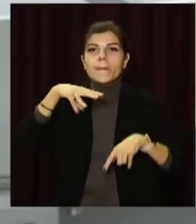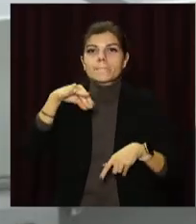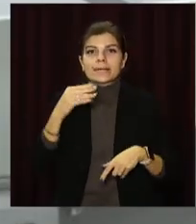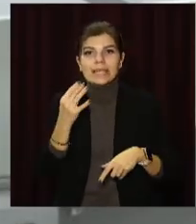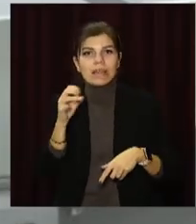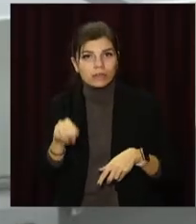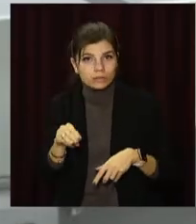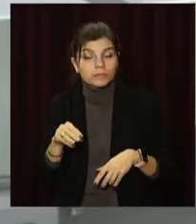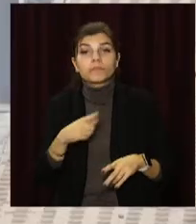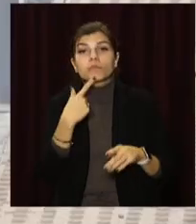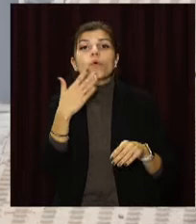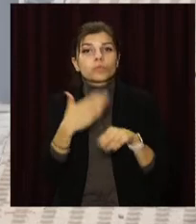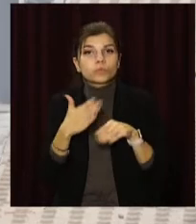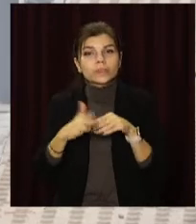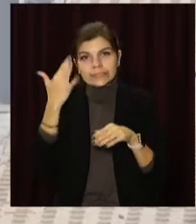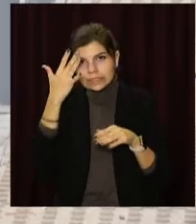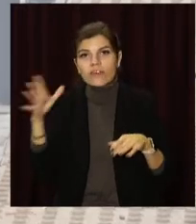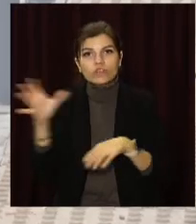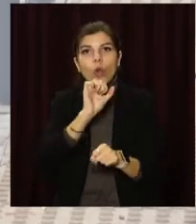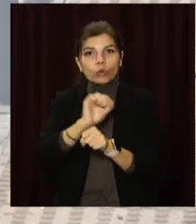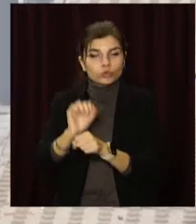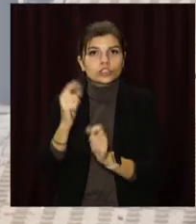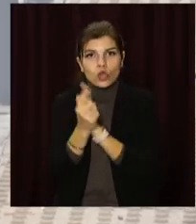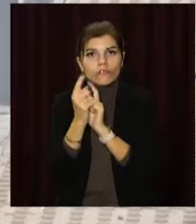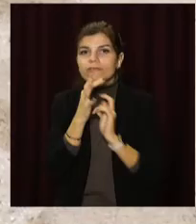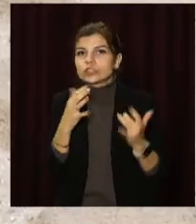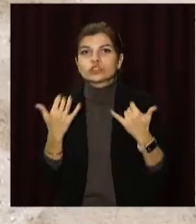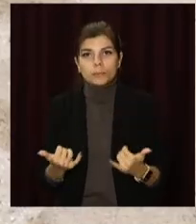міськради поступово замінити у Дніпрі всі зупинки на сучасні.